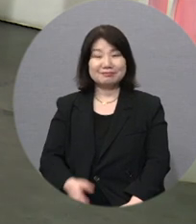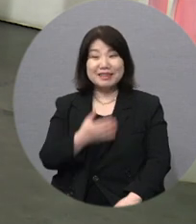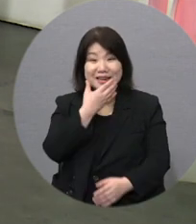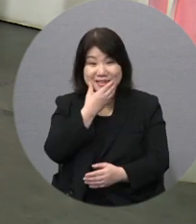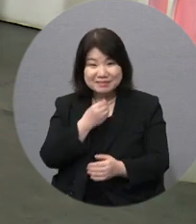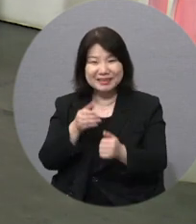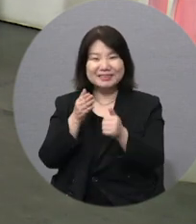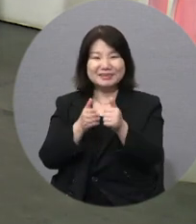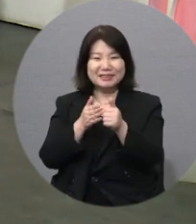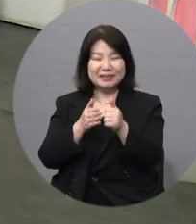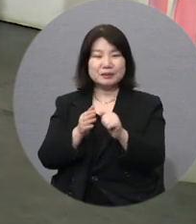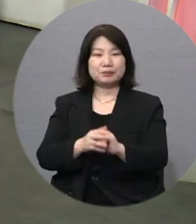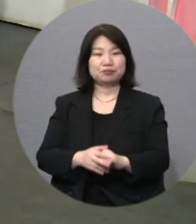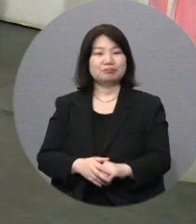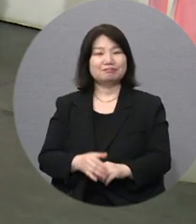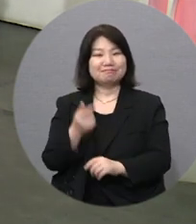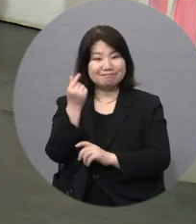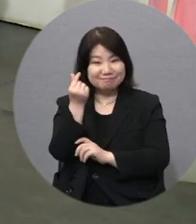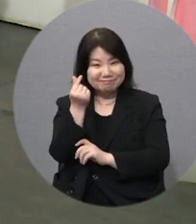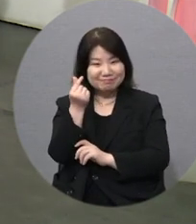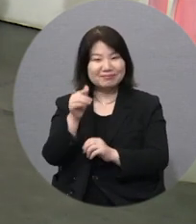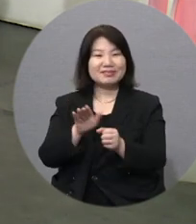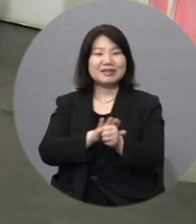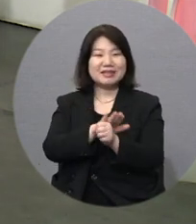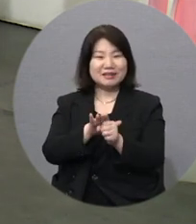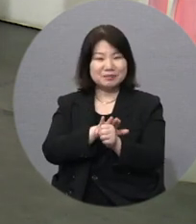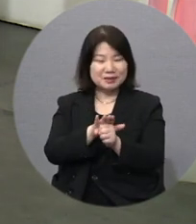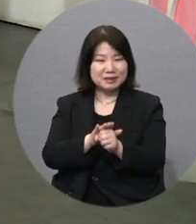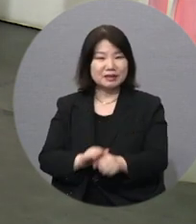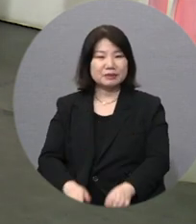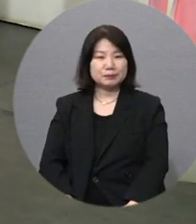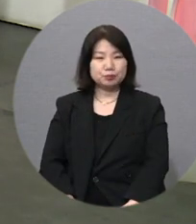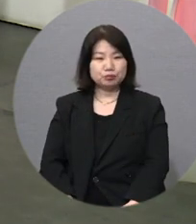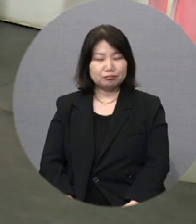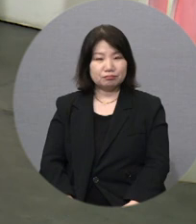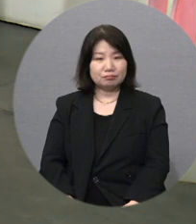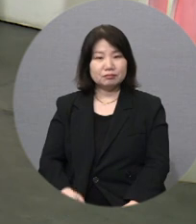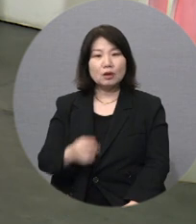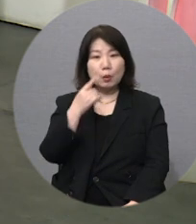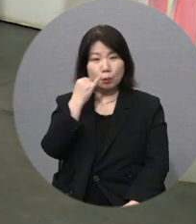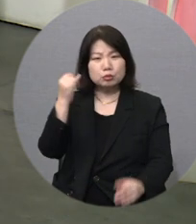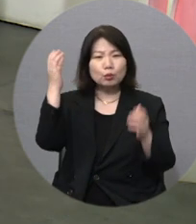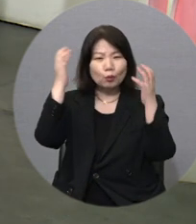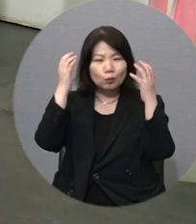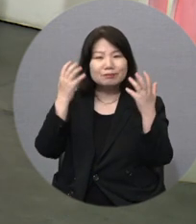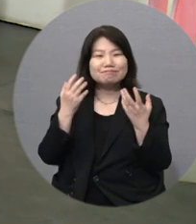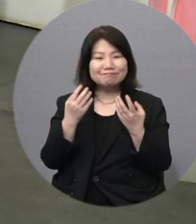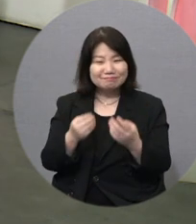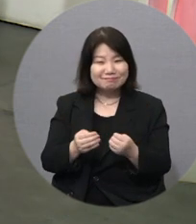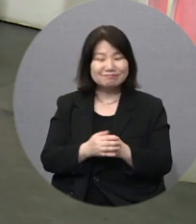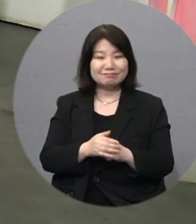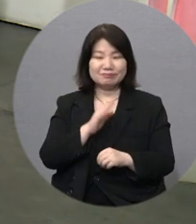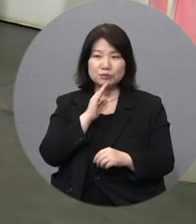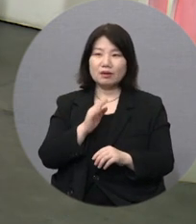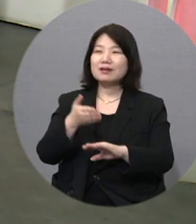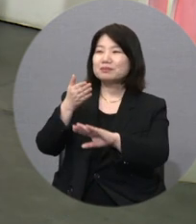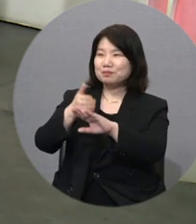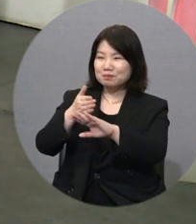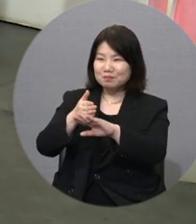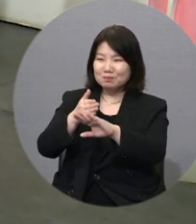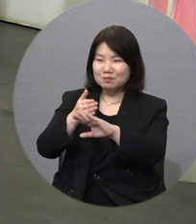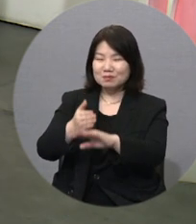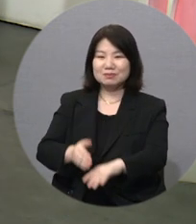해요네 저희도요 하트 하트 아유 좋습니다 여튼 어머님이 더 고생하셨어요 어머니 아